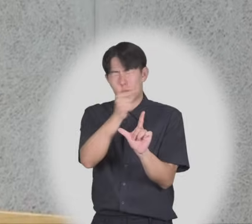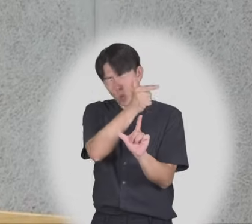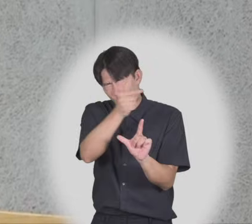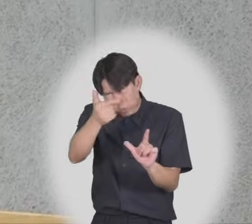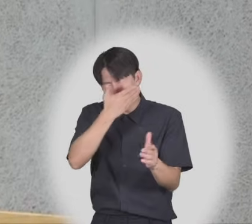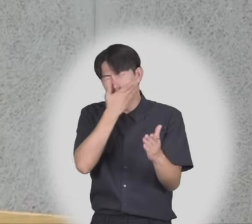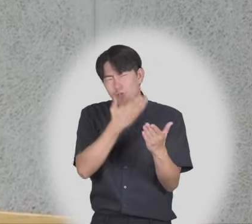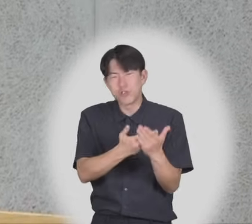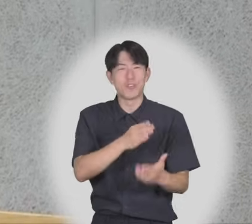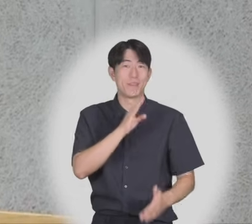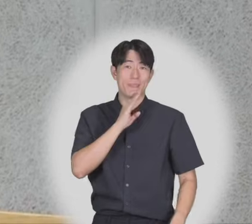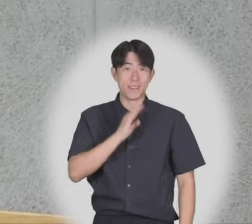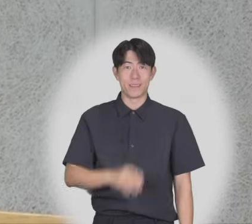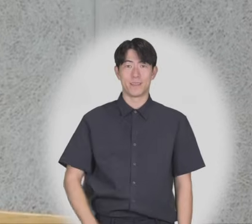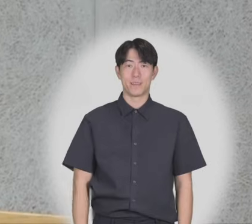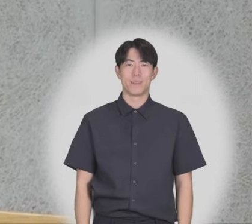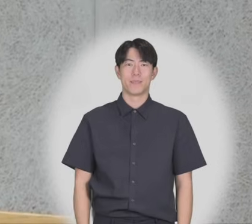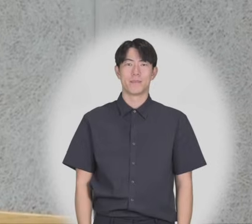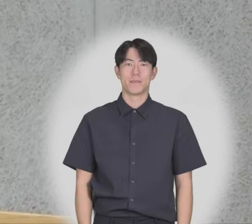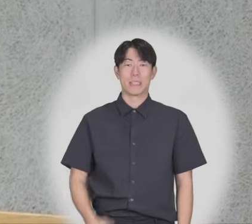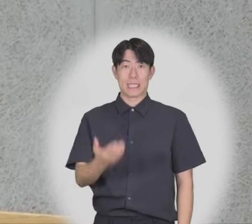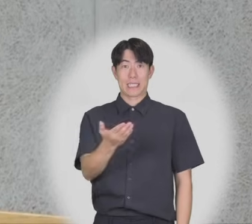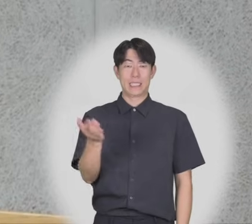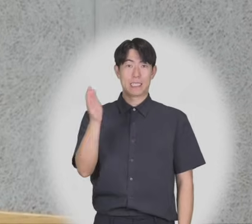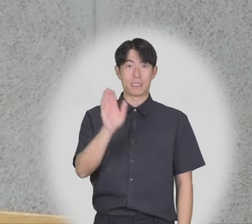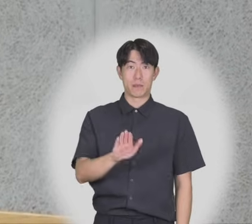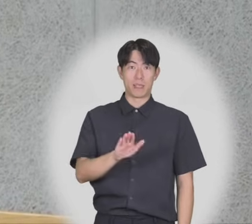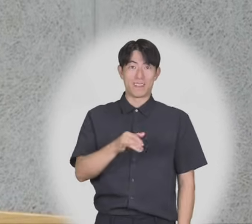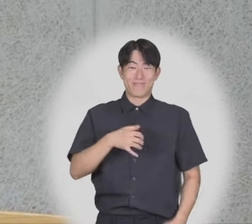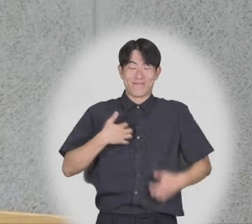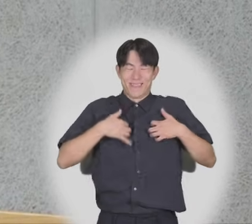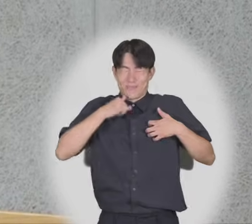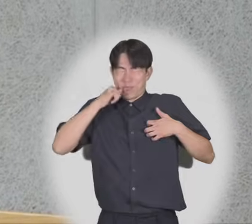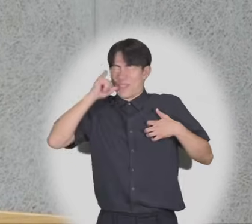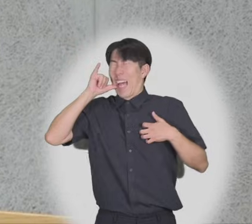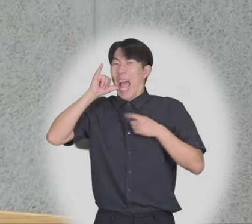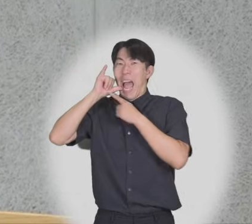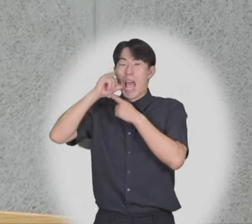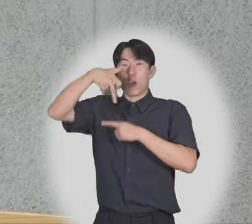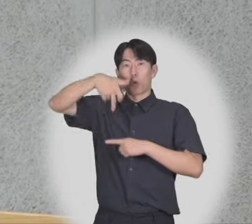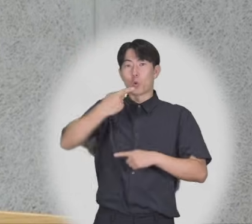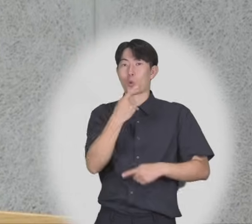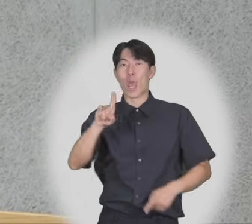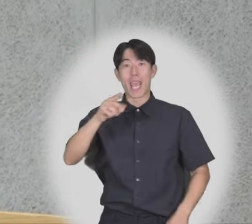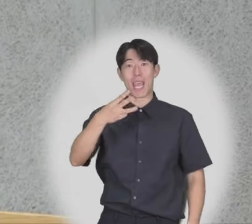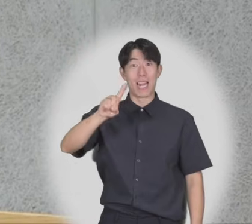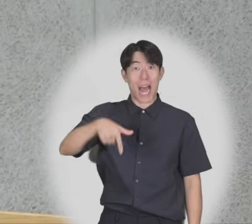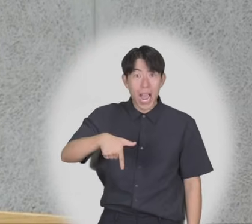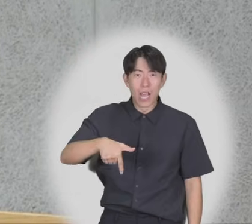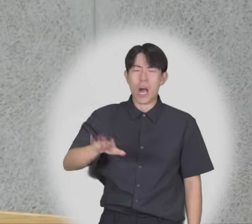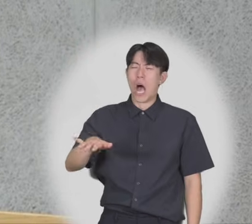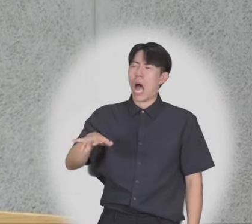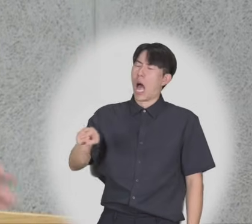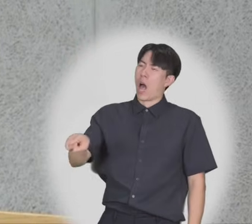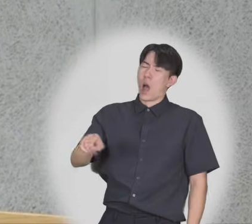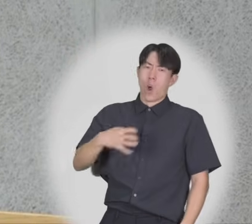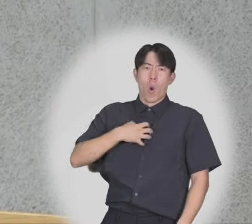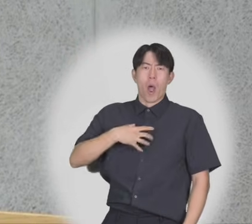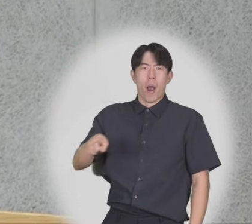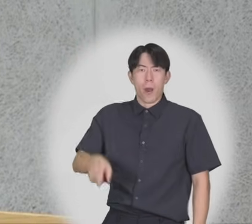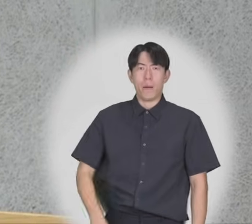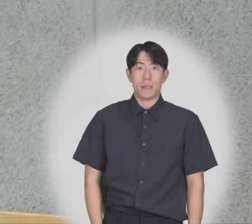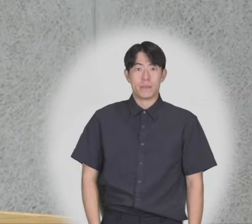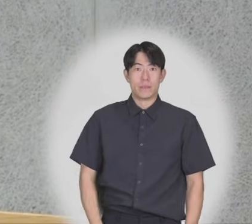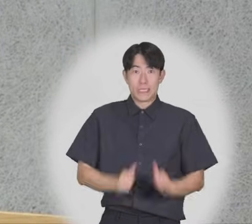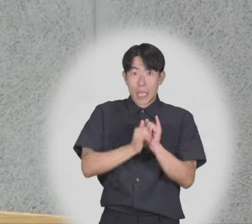중요합니다. 그런데 쾌락은 전혀 다른 것입니다. 사람들은